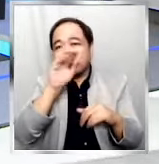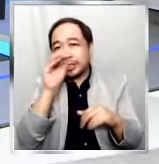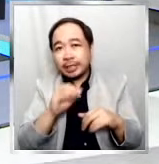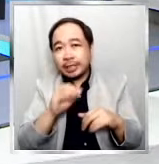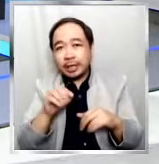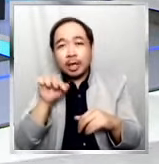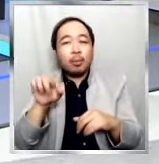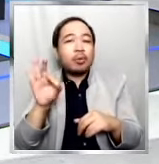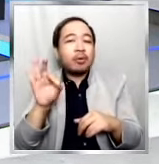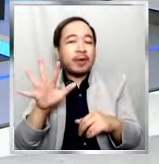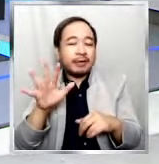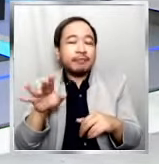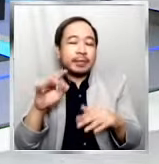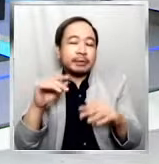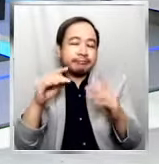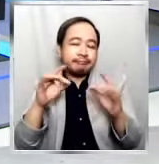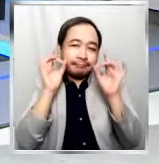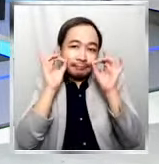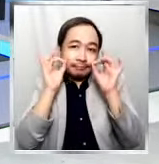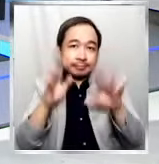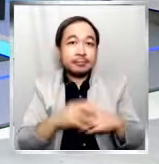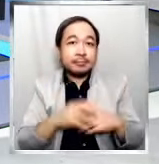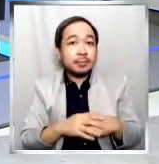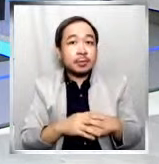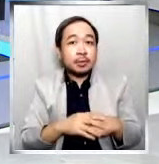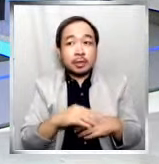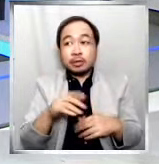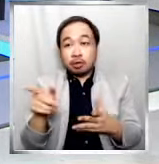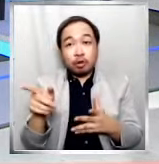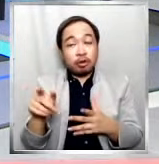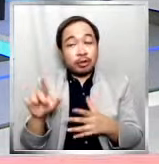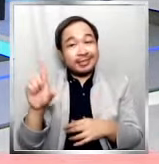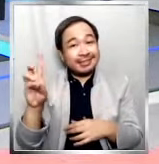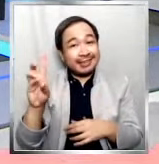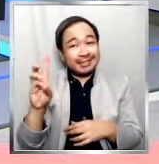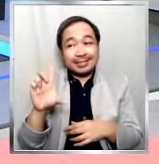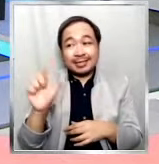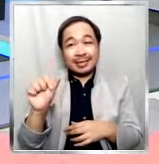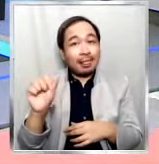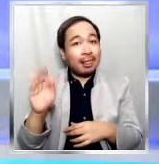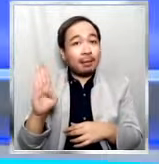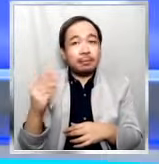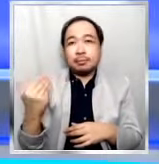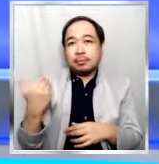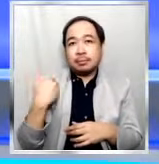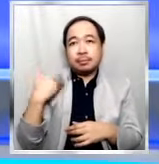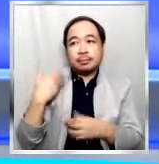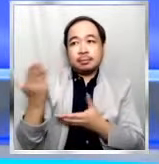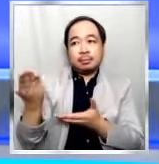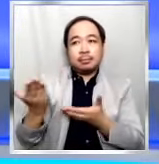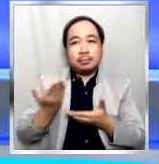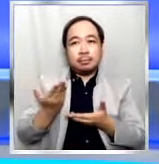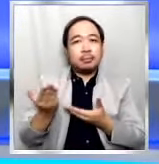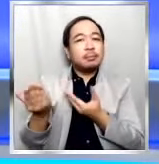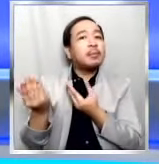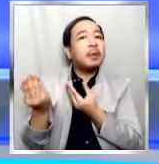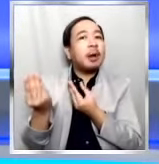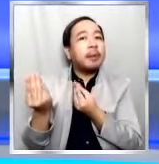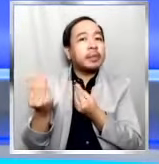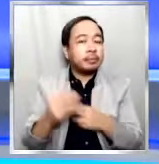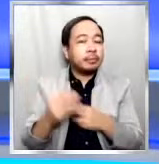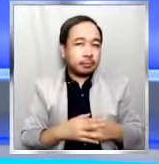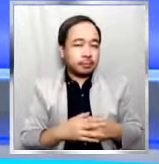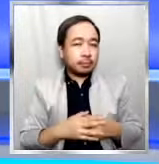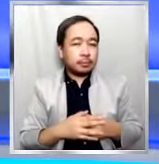DOH, 6 na laboratorio ang hindi nakapagsumite ng kanilang datos. Si Senador Richard Gordon at